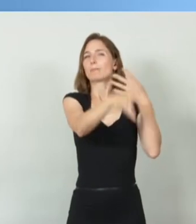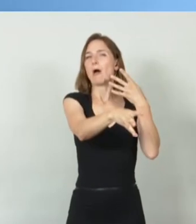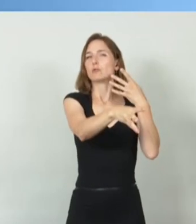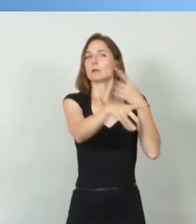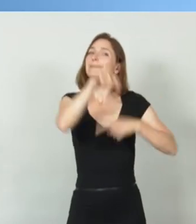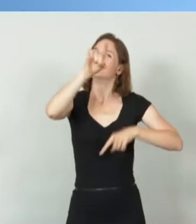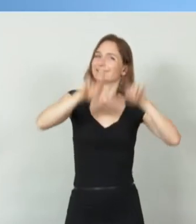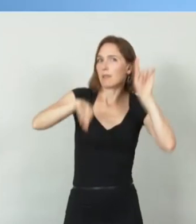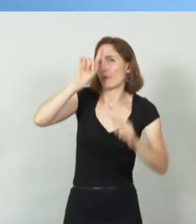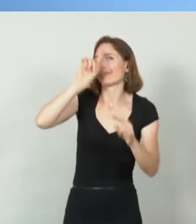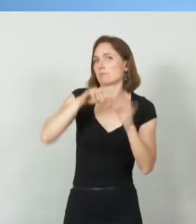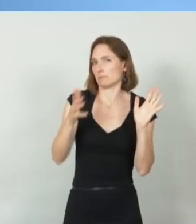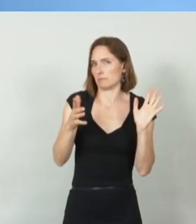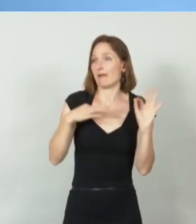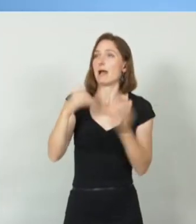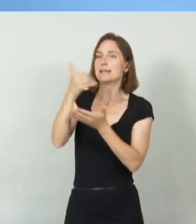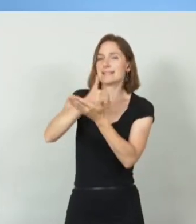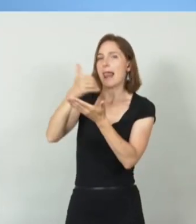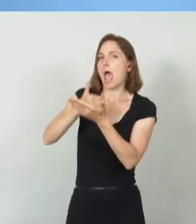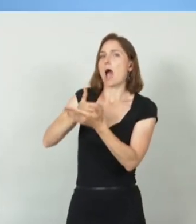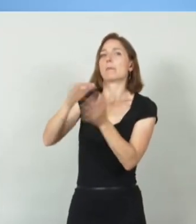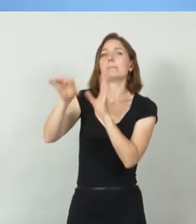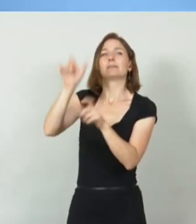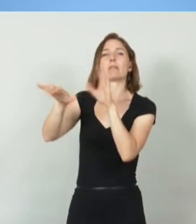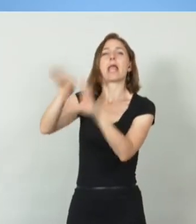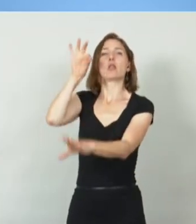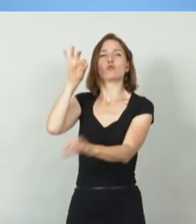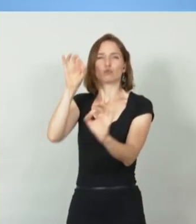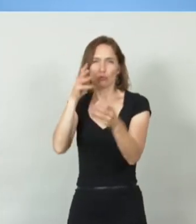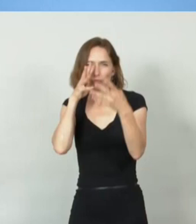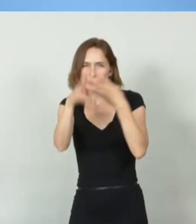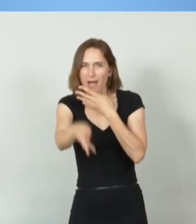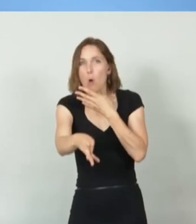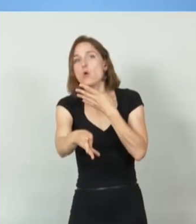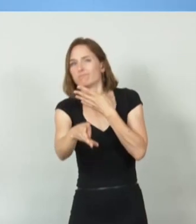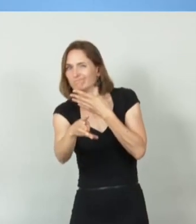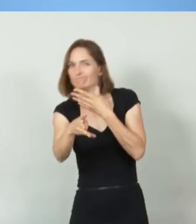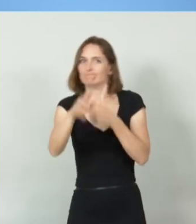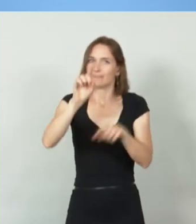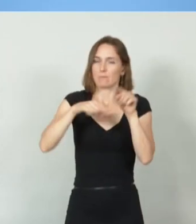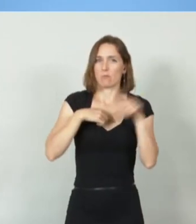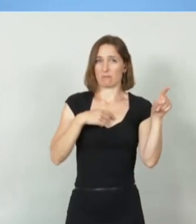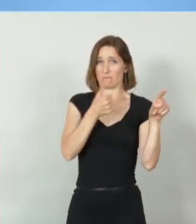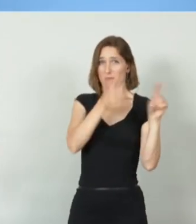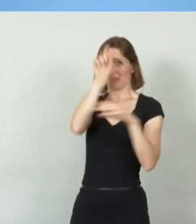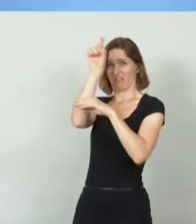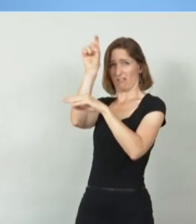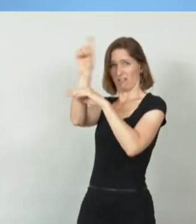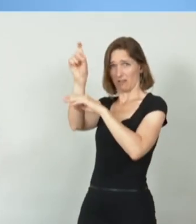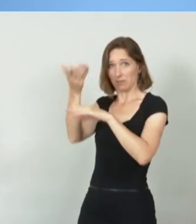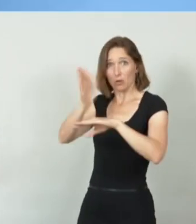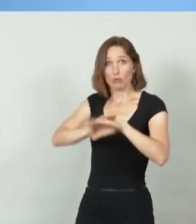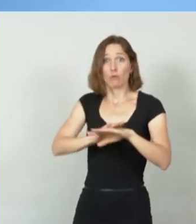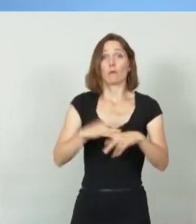élus et c'est un comble que vous fassiez ce procès à Christophe Ferrari tandis que vous-même à Grenoble entre